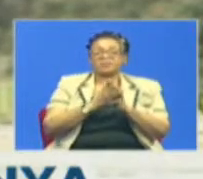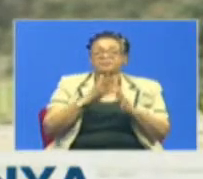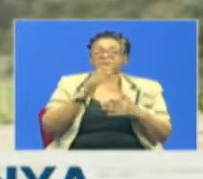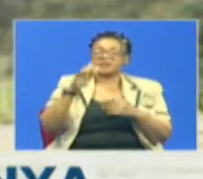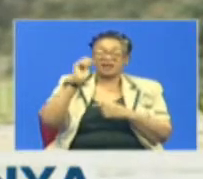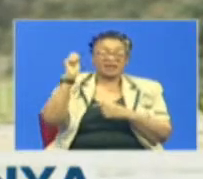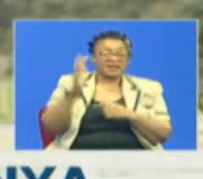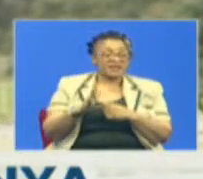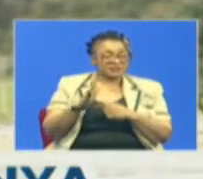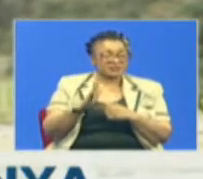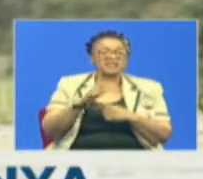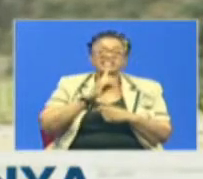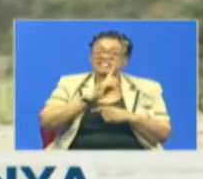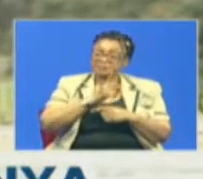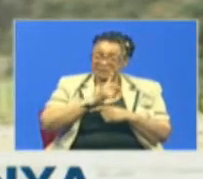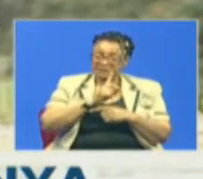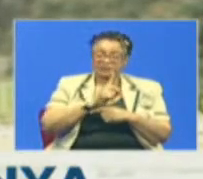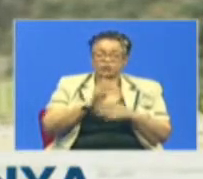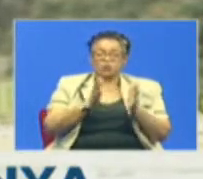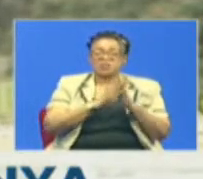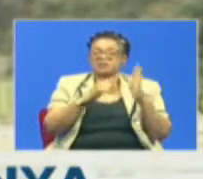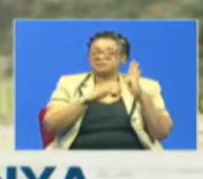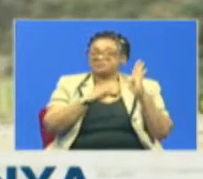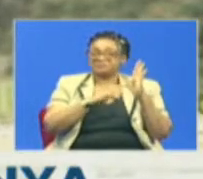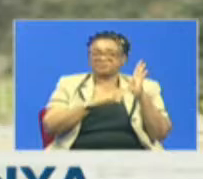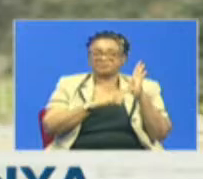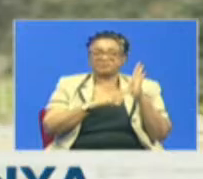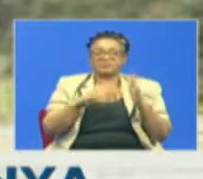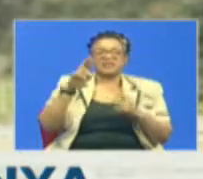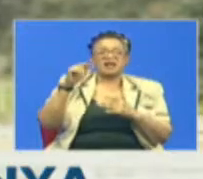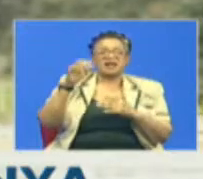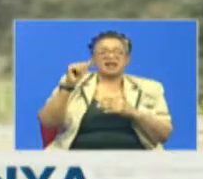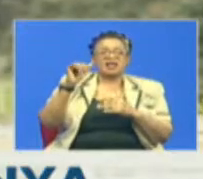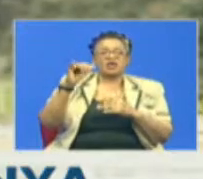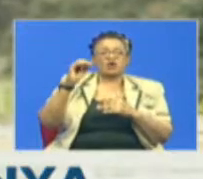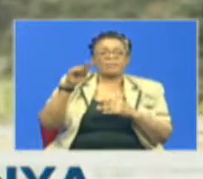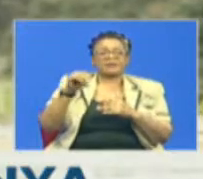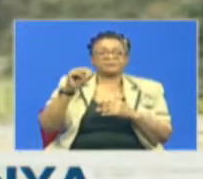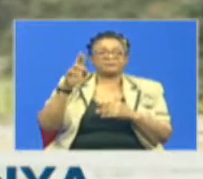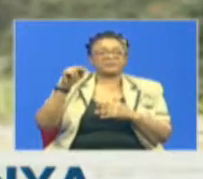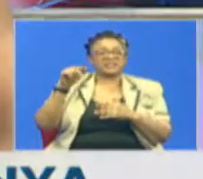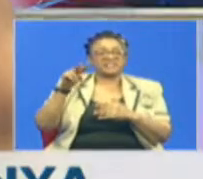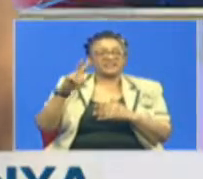vigezo vilivyowekwa. Nayoma Sampao, NTV, Nairobi.